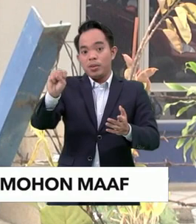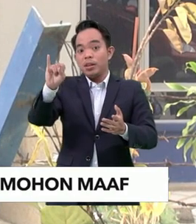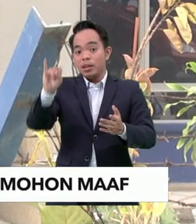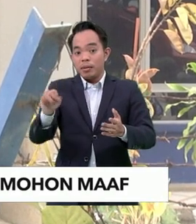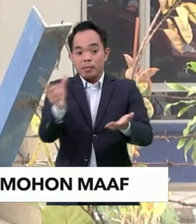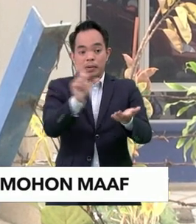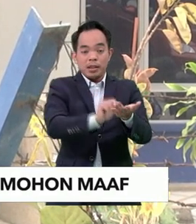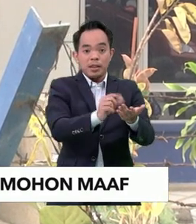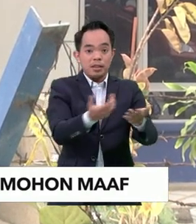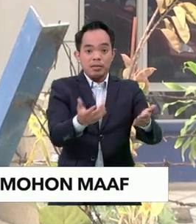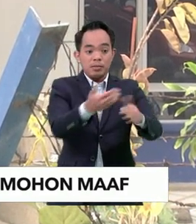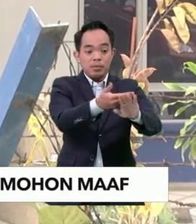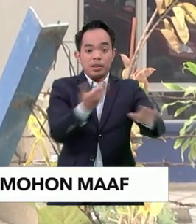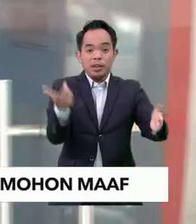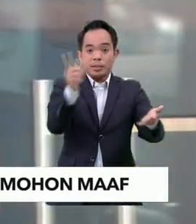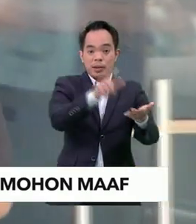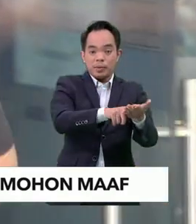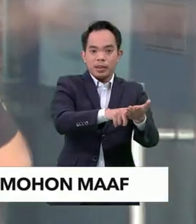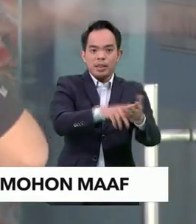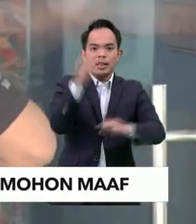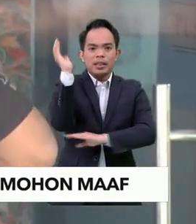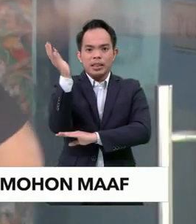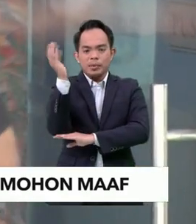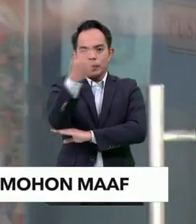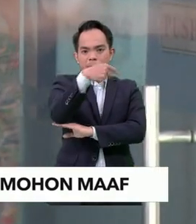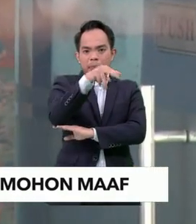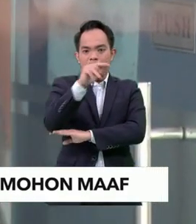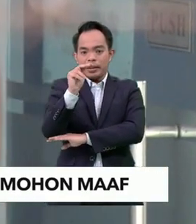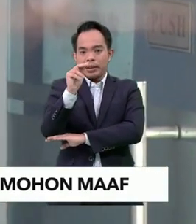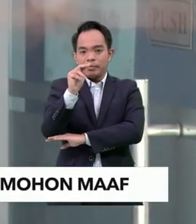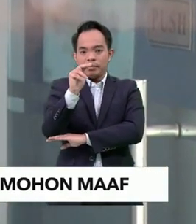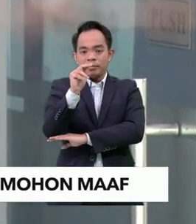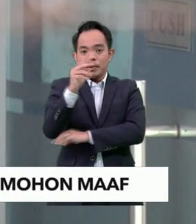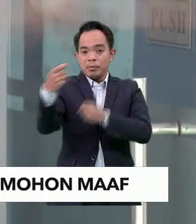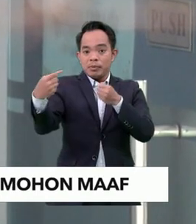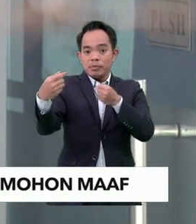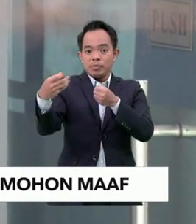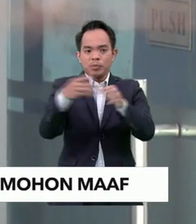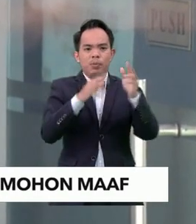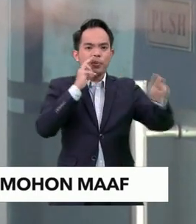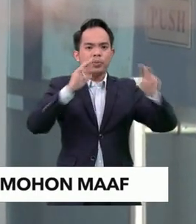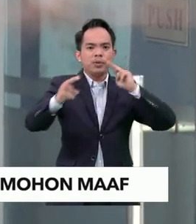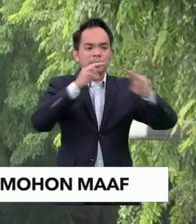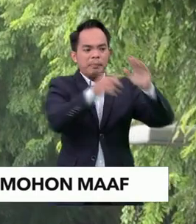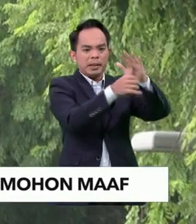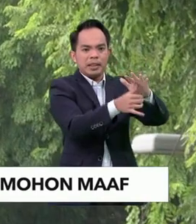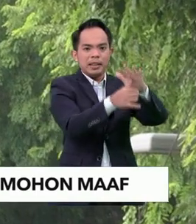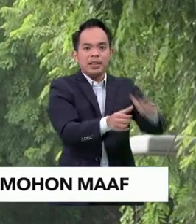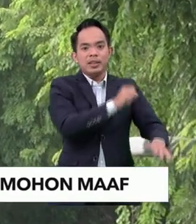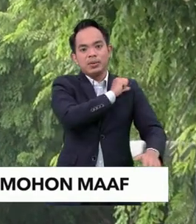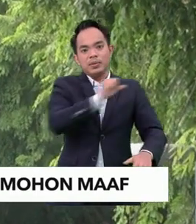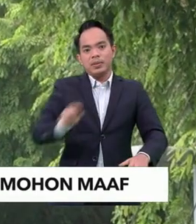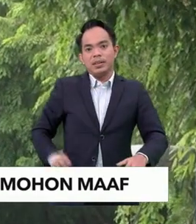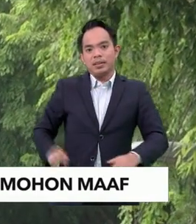melaporkan Muhammad Sanusi dalam satu Siri ceramah hancuran periketan nasional di dakwah mengeluarkan kenyataan yang dikatakan menghina Sultan